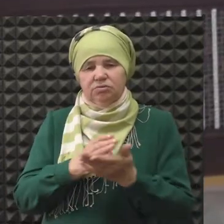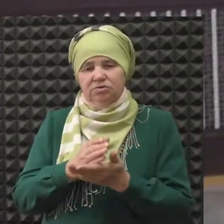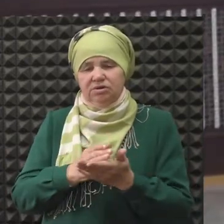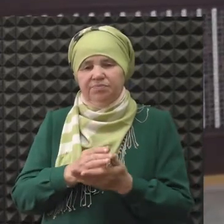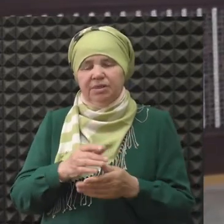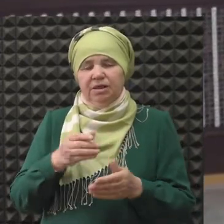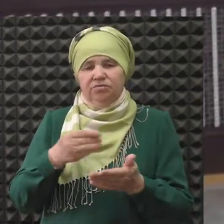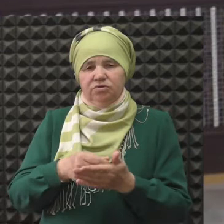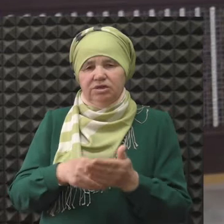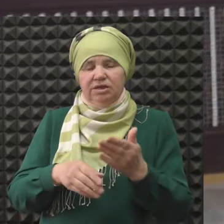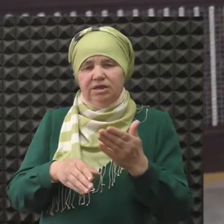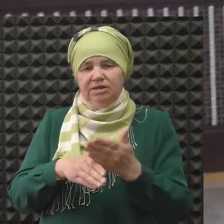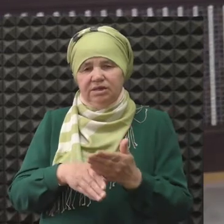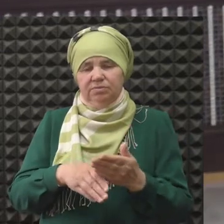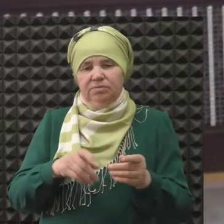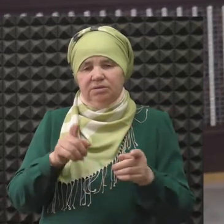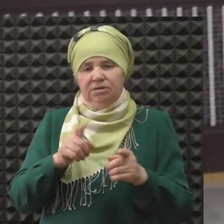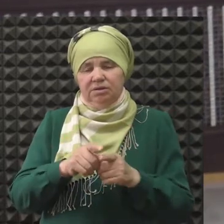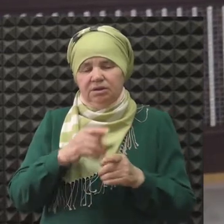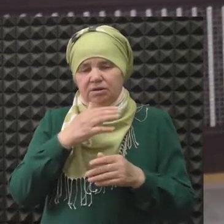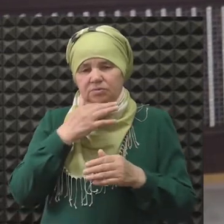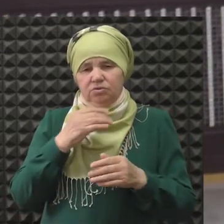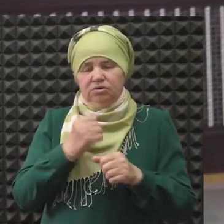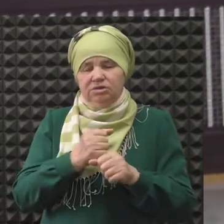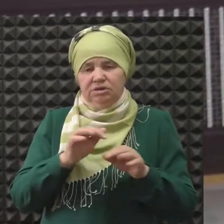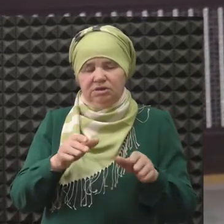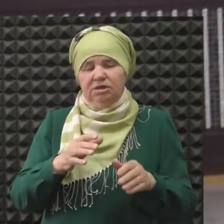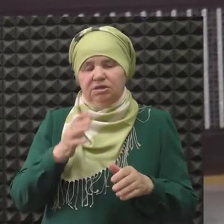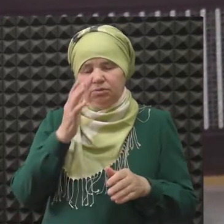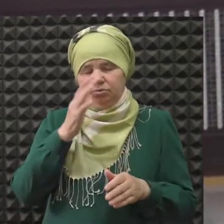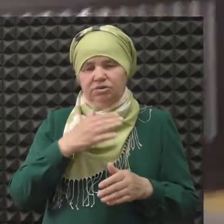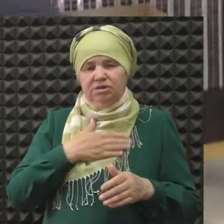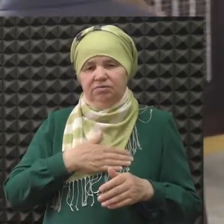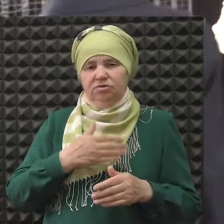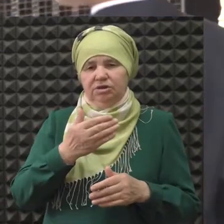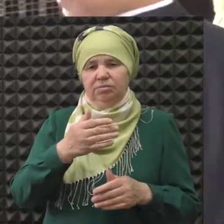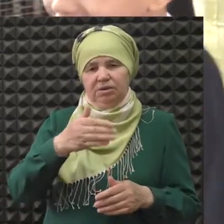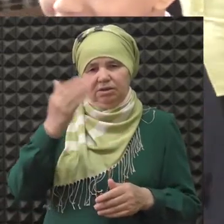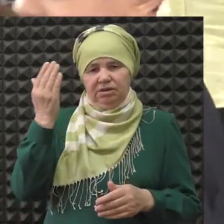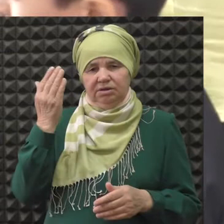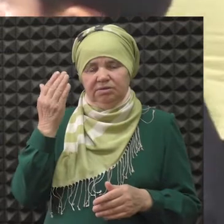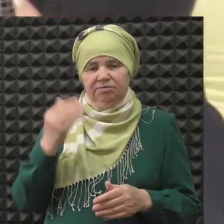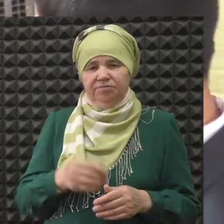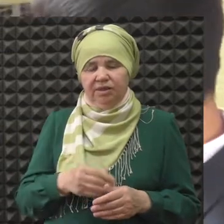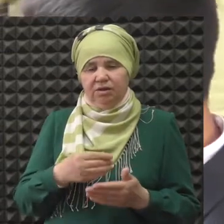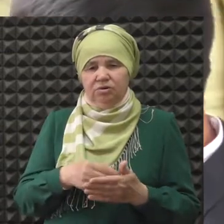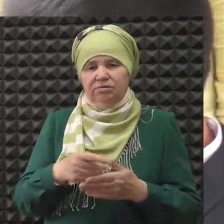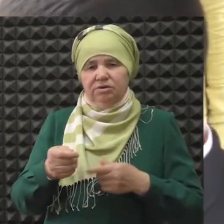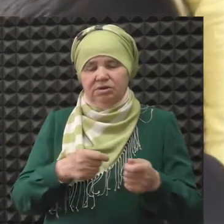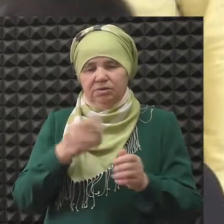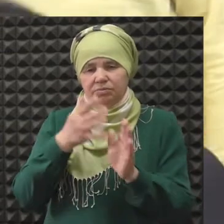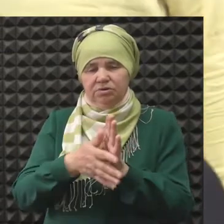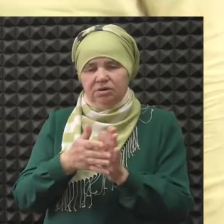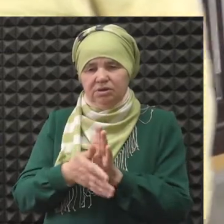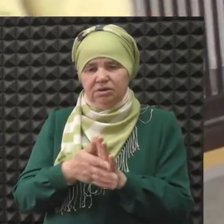фонда Ярдам тоже. Вы много сделали для меня, да будет доволен вами Аллах. Благодарность в адрес руководства фонда и Центра изучения